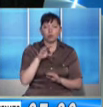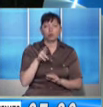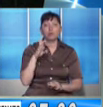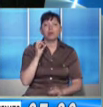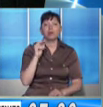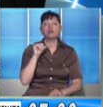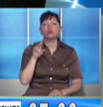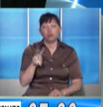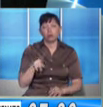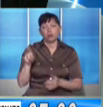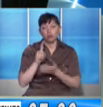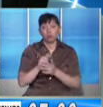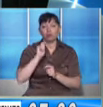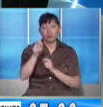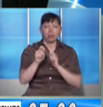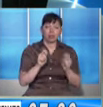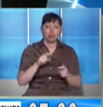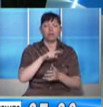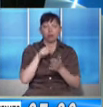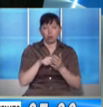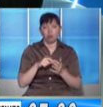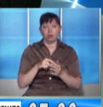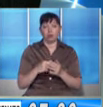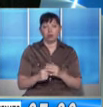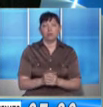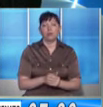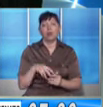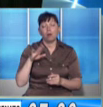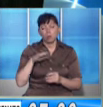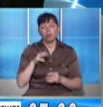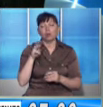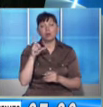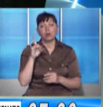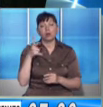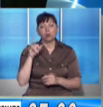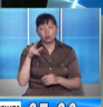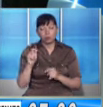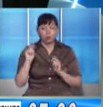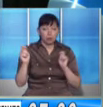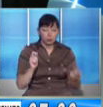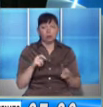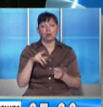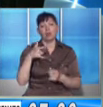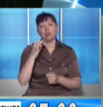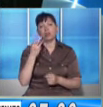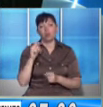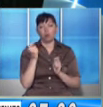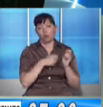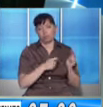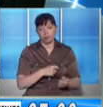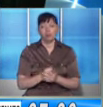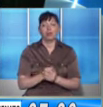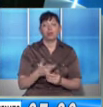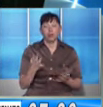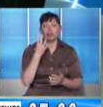Perciun, care trebuie să acorde întrebări colegilor din stânga domniei sale, apoi domnul Terguță și apoi doamna Grițco. Vă rog foarte mult, 4 minute